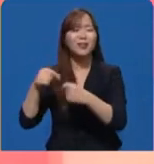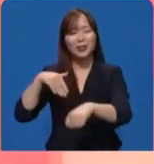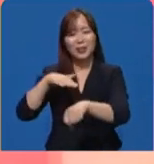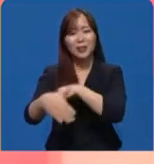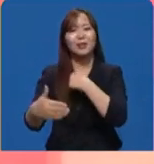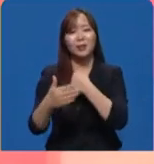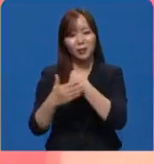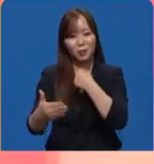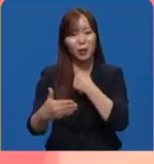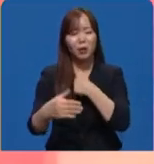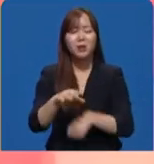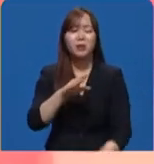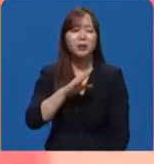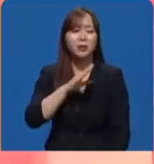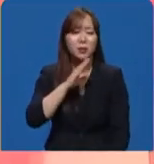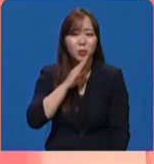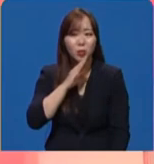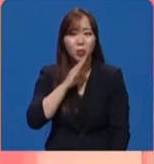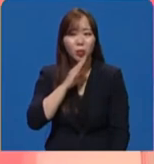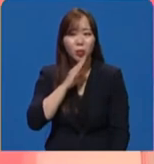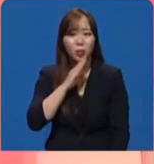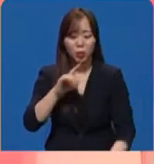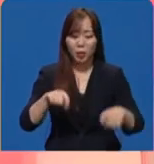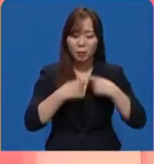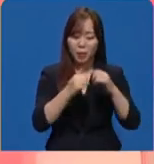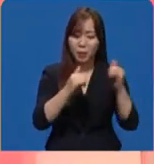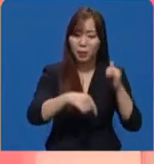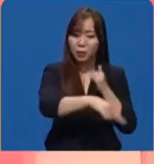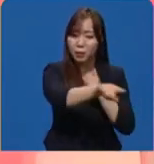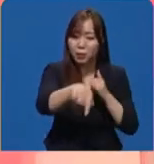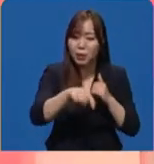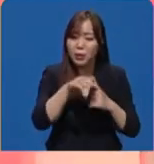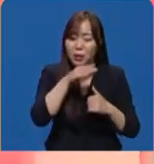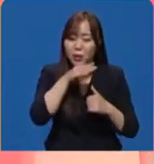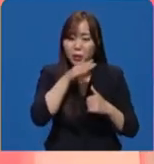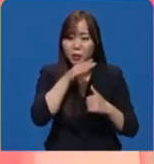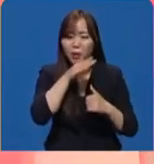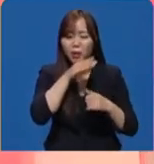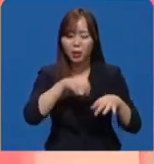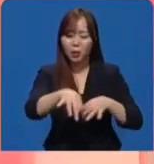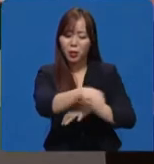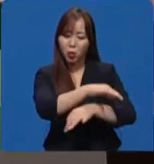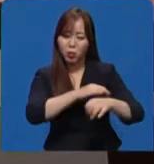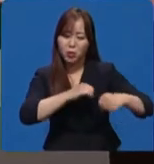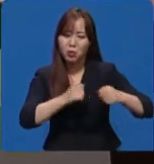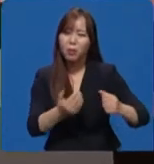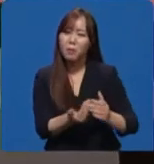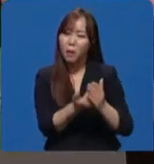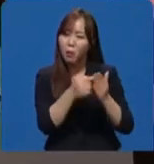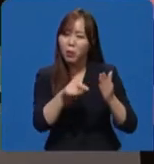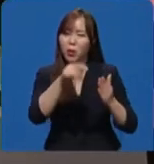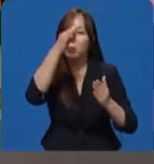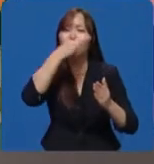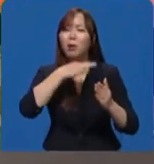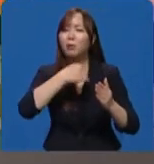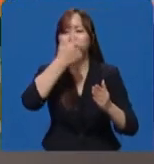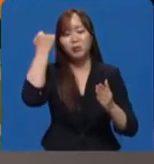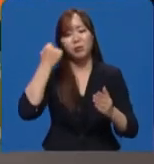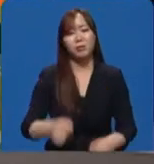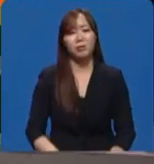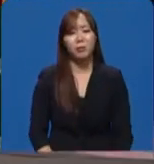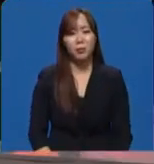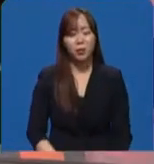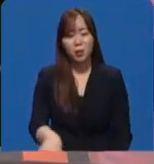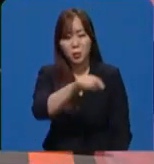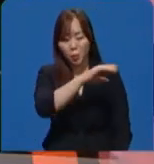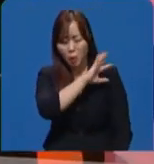하다 보니까 실제로 우리 민간의 실질적인 그 경쟁력을 키우는 데는 효과가 떨어졌죠. 이런 것을